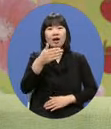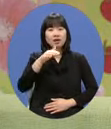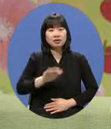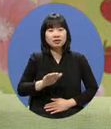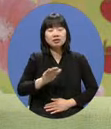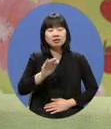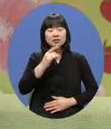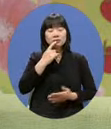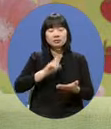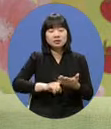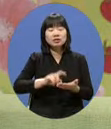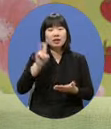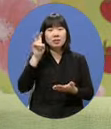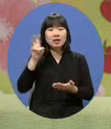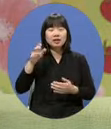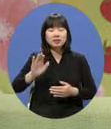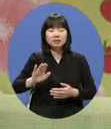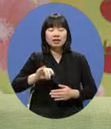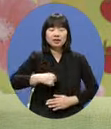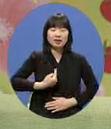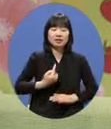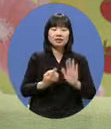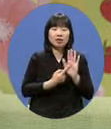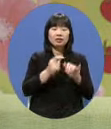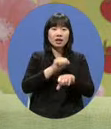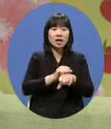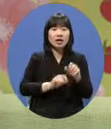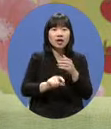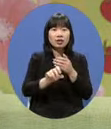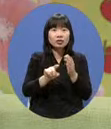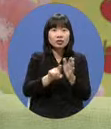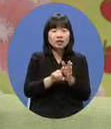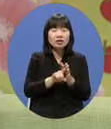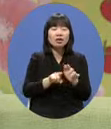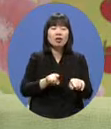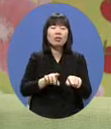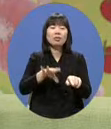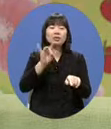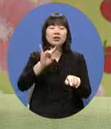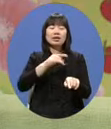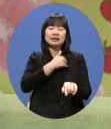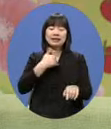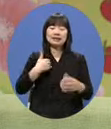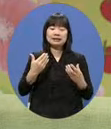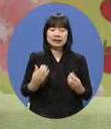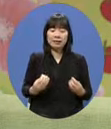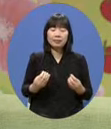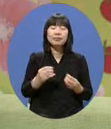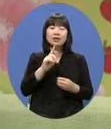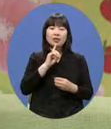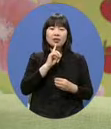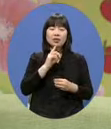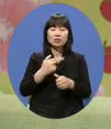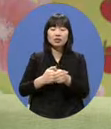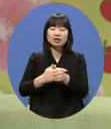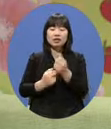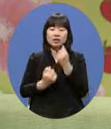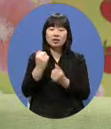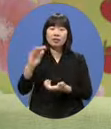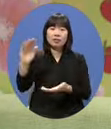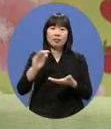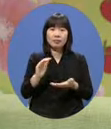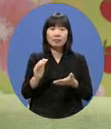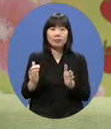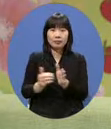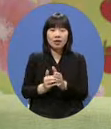필요한게 자기 그 자신감 자존감이라고 선생님께서 지난 시간에 설명을 해 주셨어요 어 오늘은요 좀 선생님께서 직접